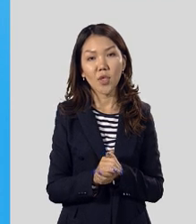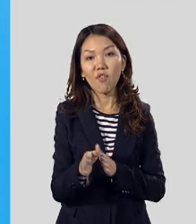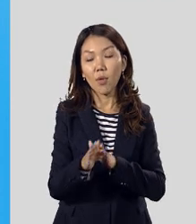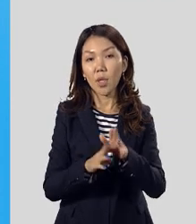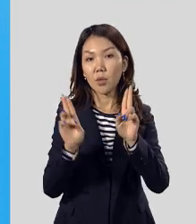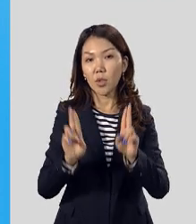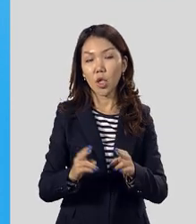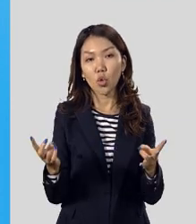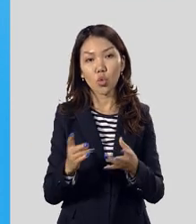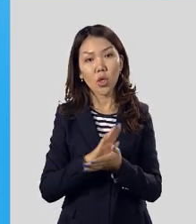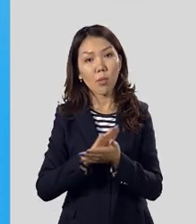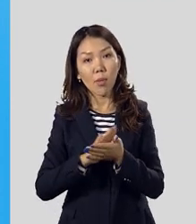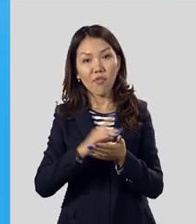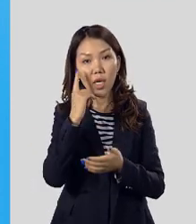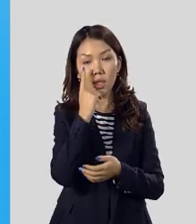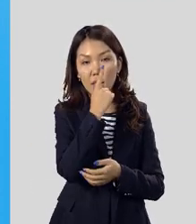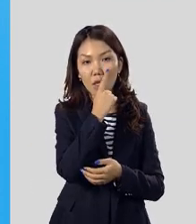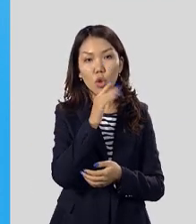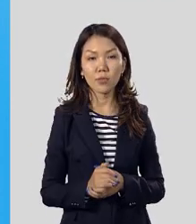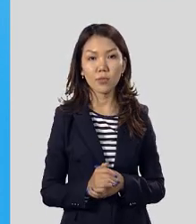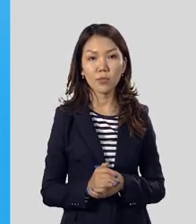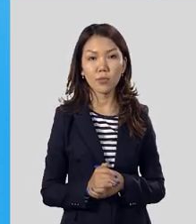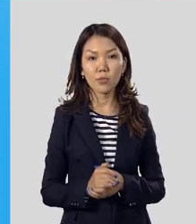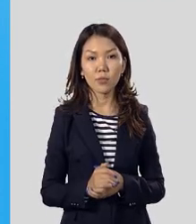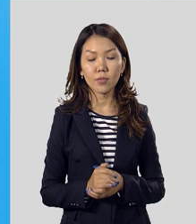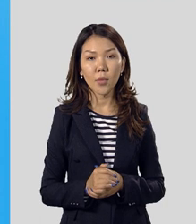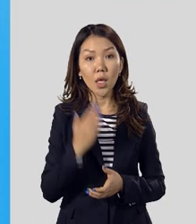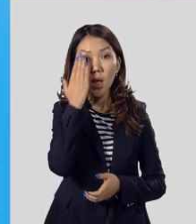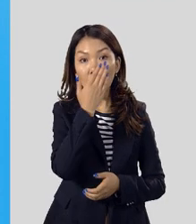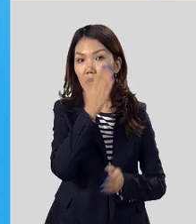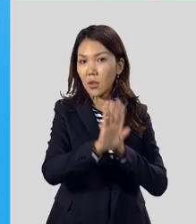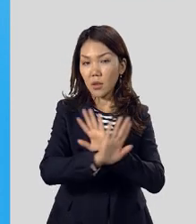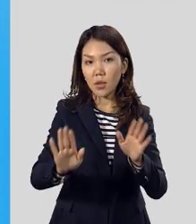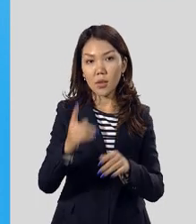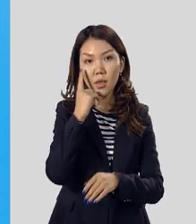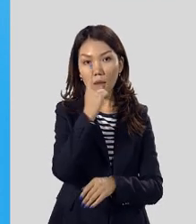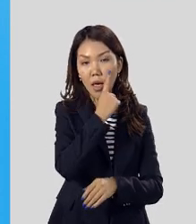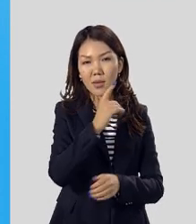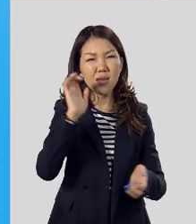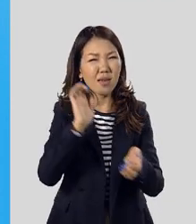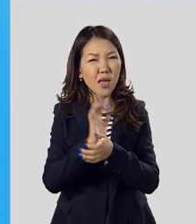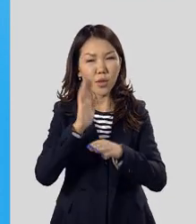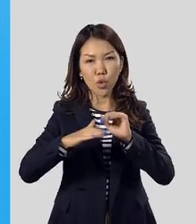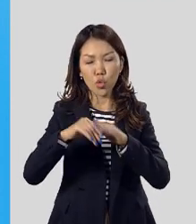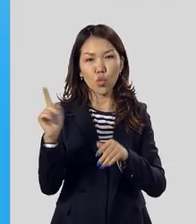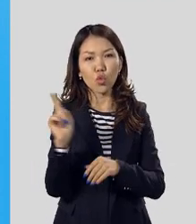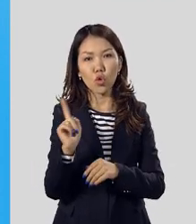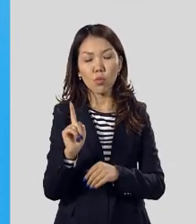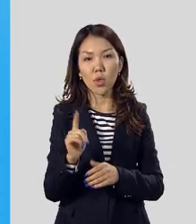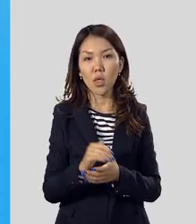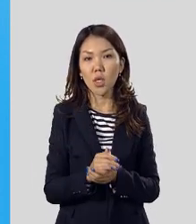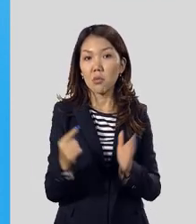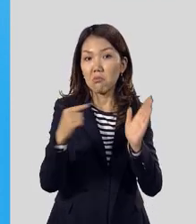Следует промывать глаза утром и вечером. Не трите глаза грязными руками, чтобы